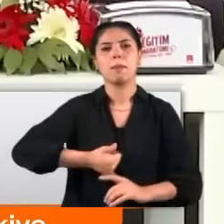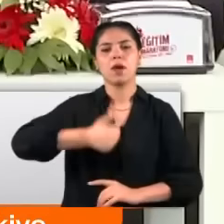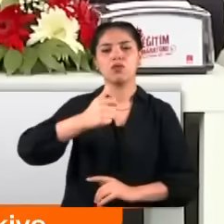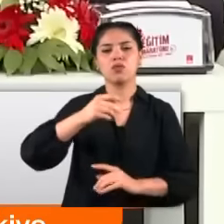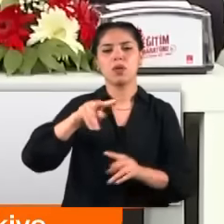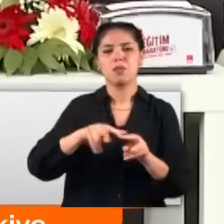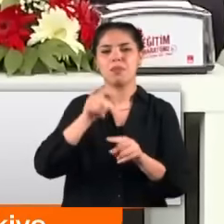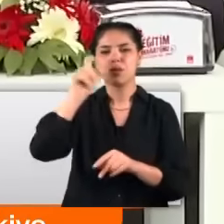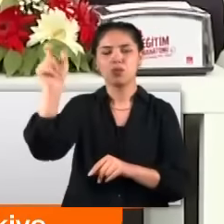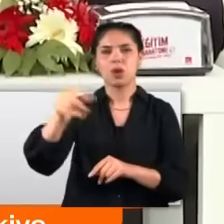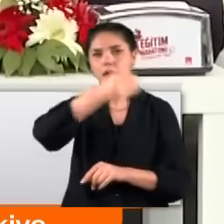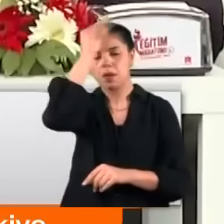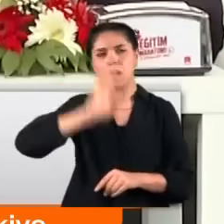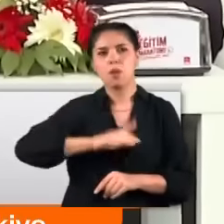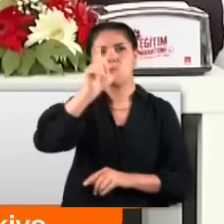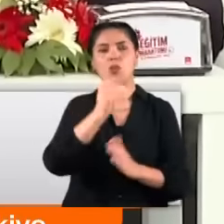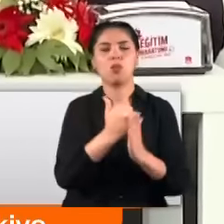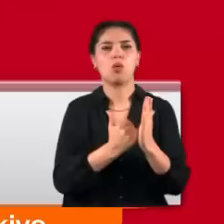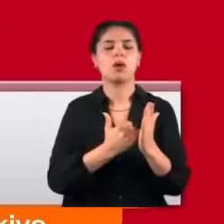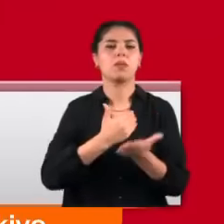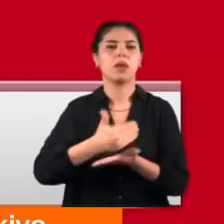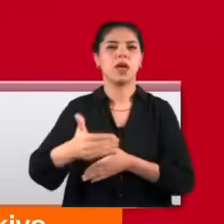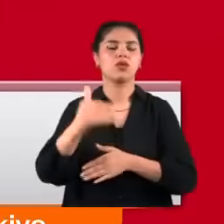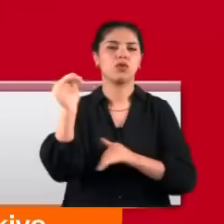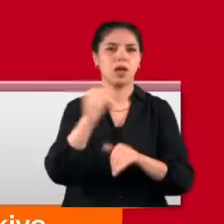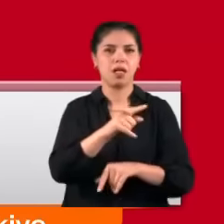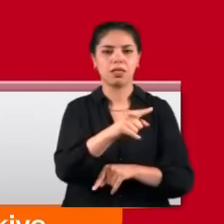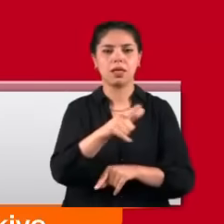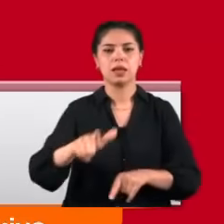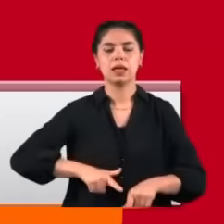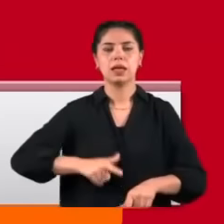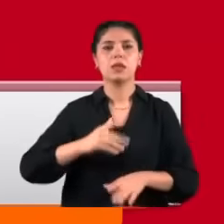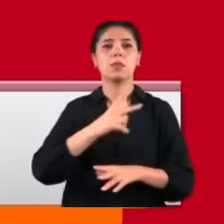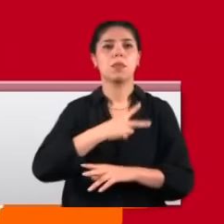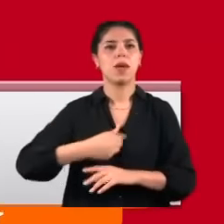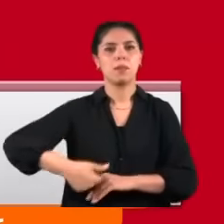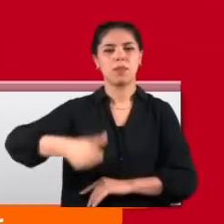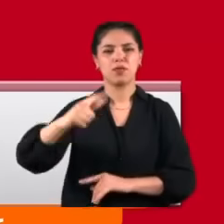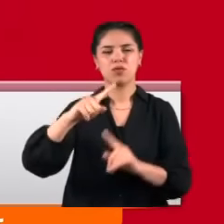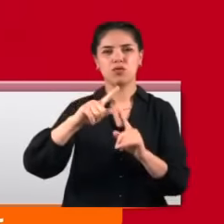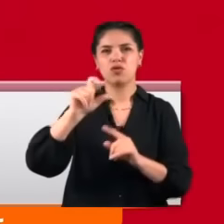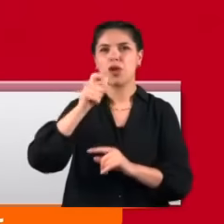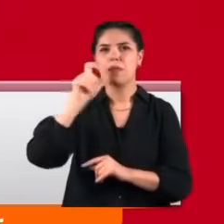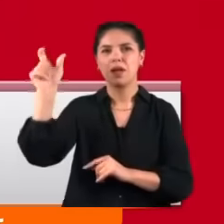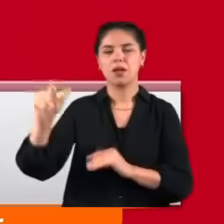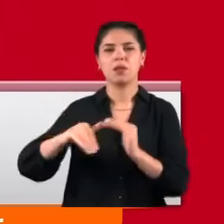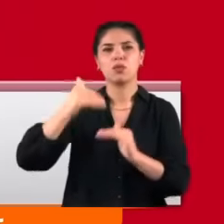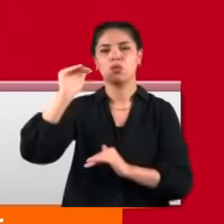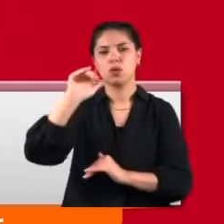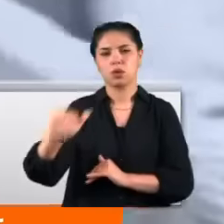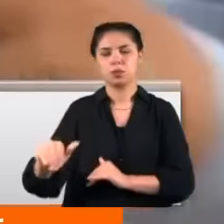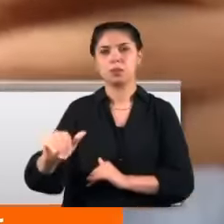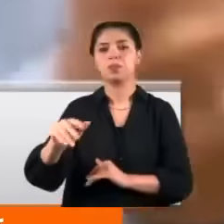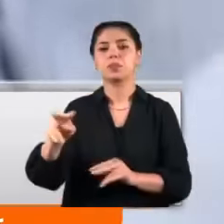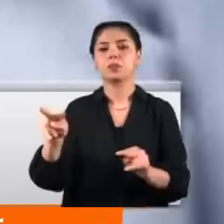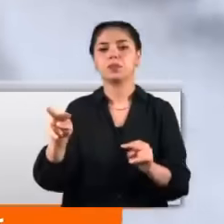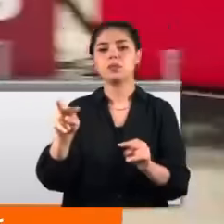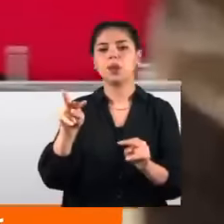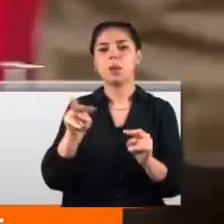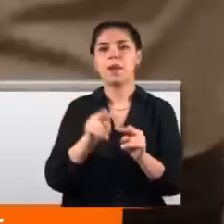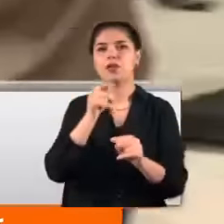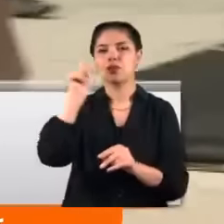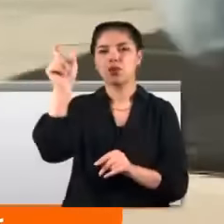ise programa geç kaldı. İzmir Belediye Başkanı Cemil Tugay'dan sonra çıkabildi. Yavaşsa İmamoğlu'nu dinlemeden